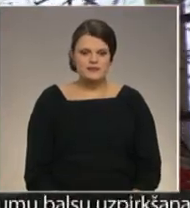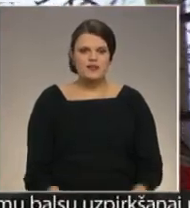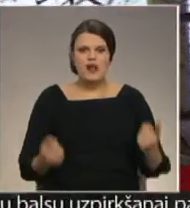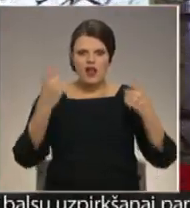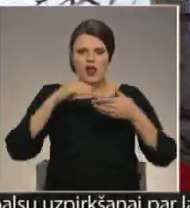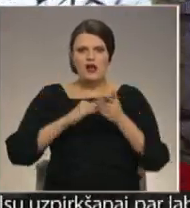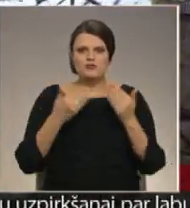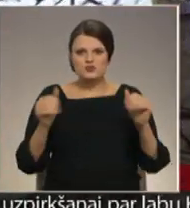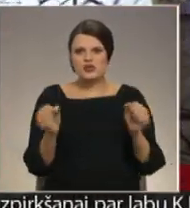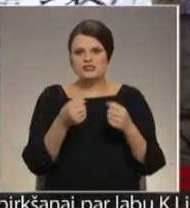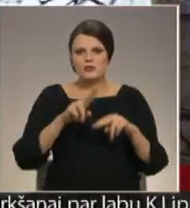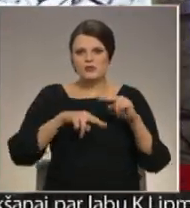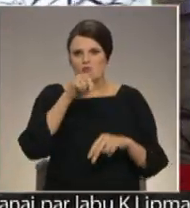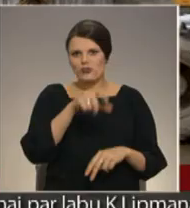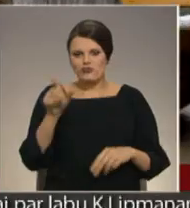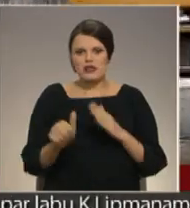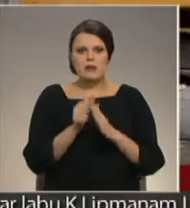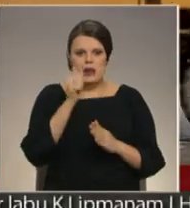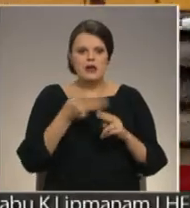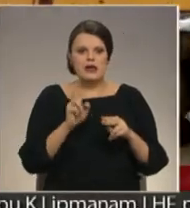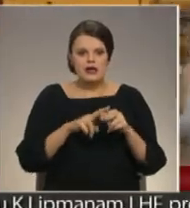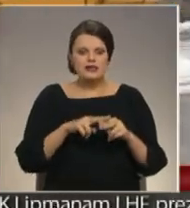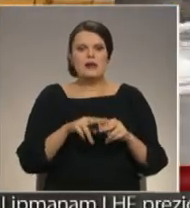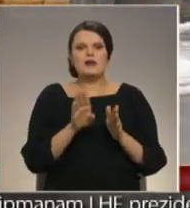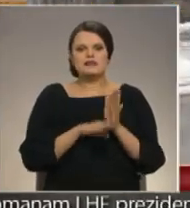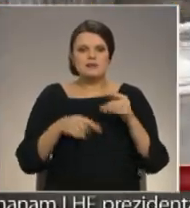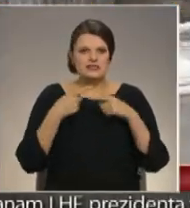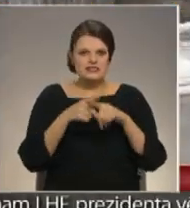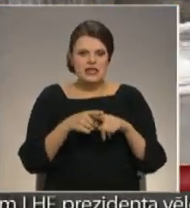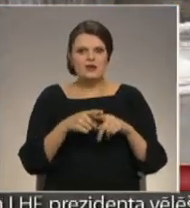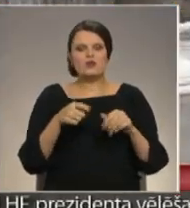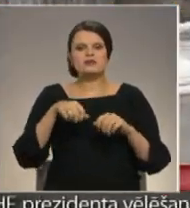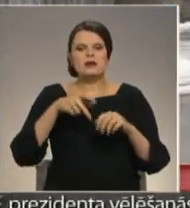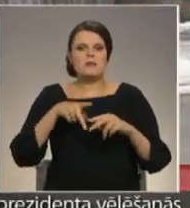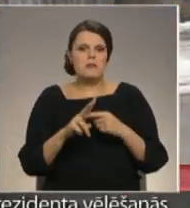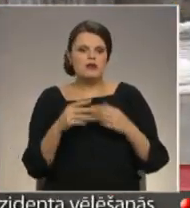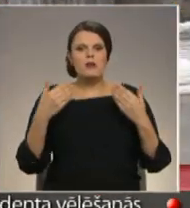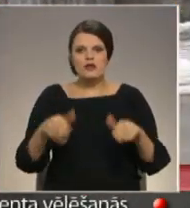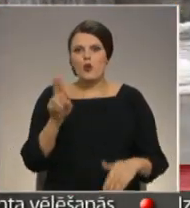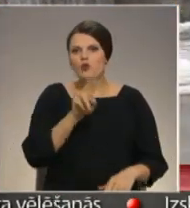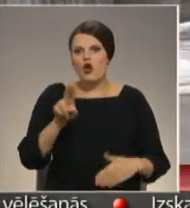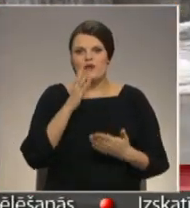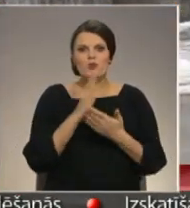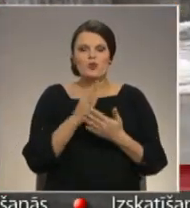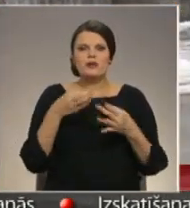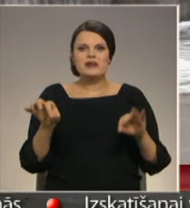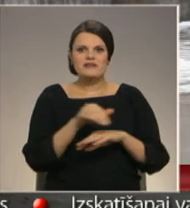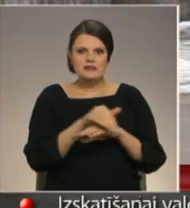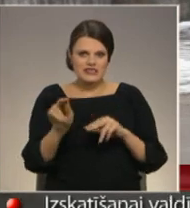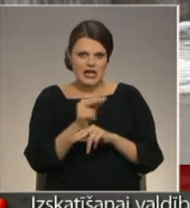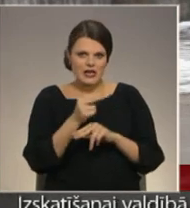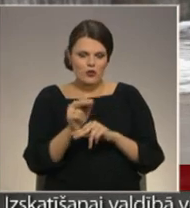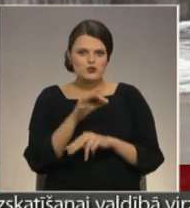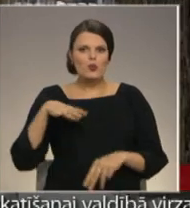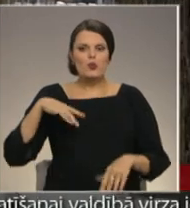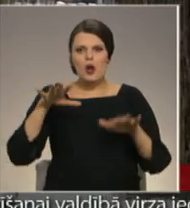Laika apstākļi šosiem būvniekiem esot labvēlīgi, tāpēc praktiski bez tehnoloģiskiem pārtraukumiem jau kopš novembra notiek Brīvības ielas